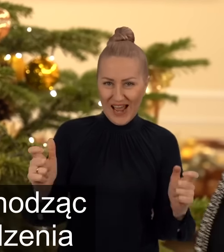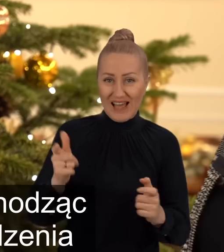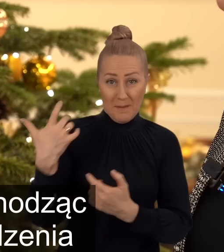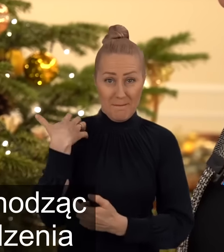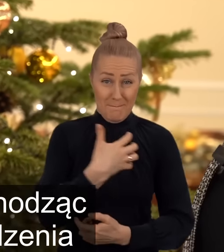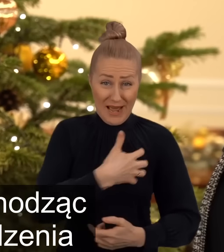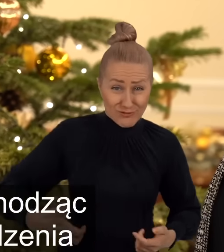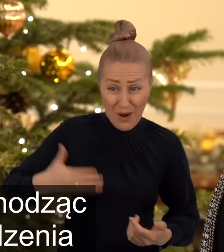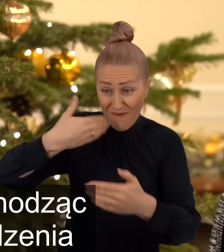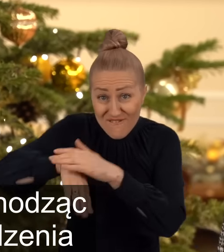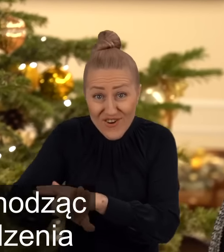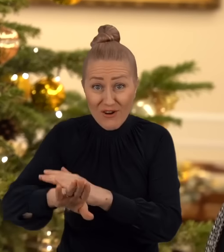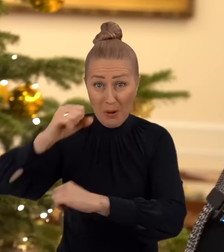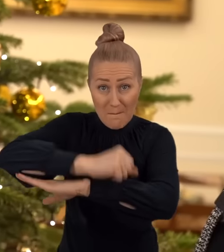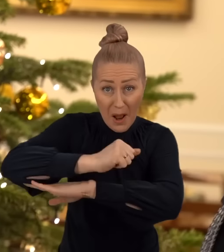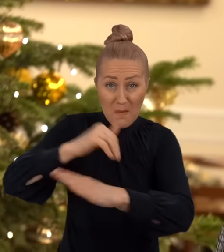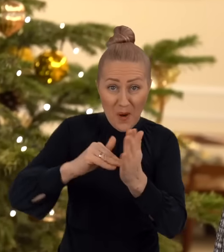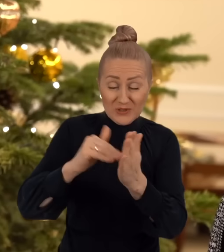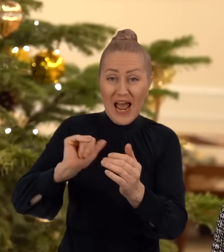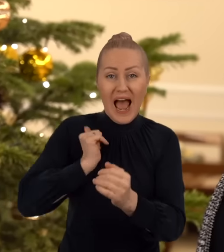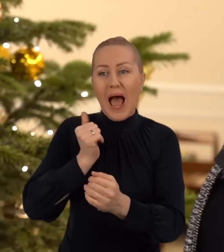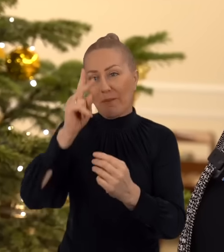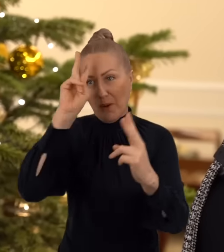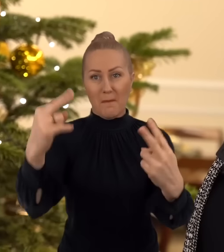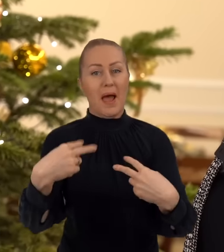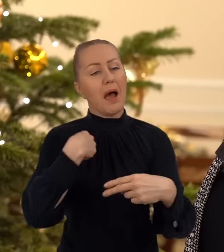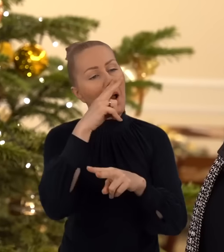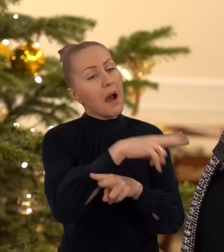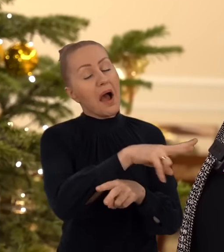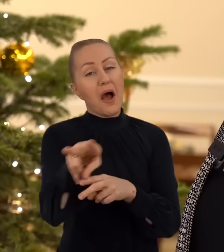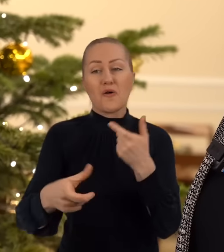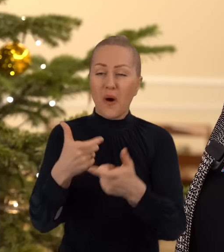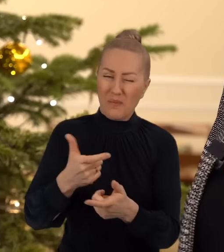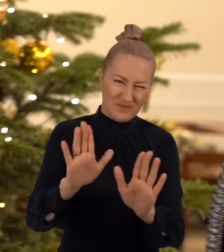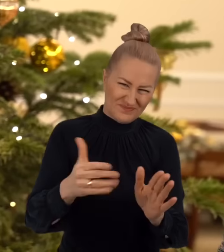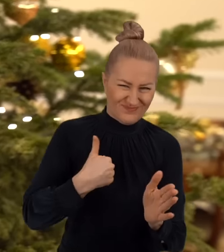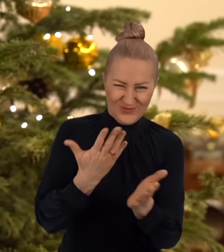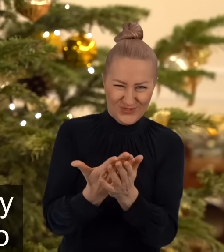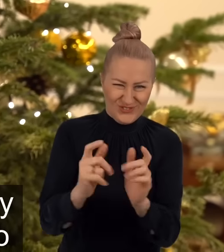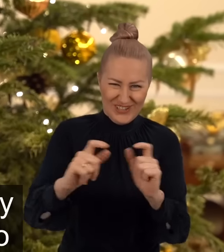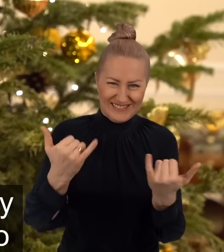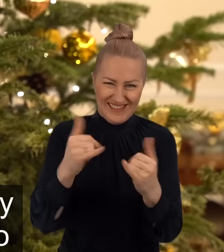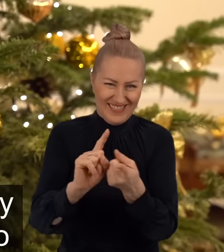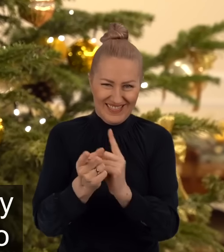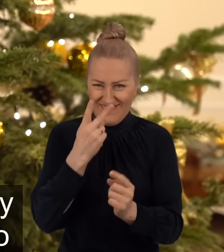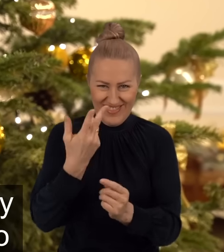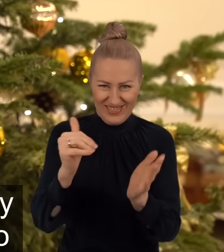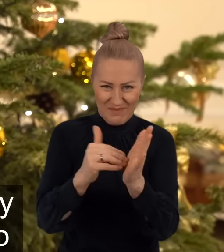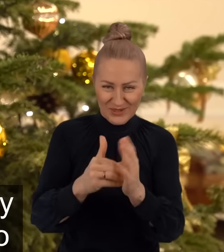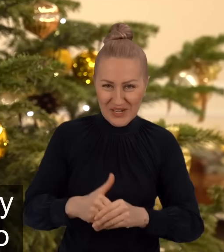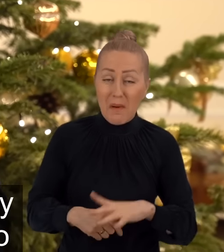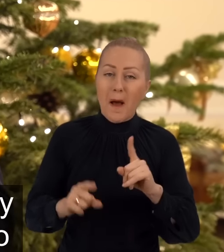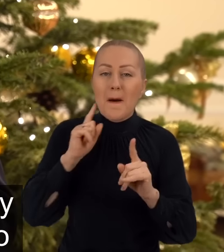potrzebowałby balkonu do wychodzenia na ten balkon i rozglądania się po dziedzińcu. Raczej myślę, że tak od